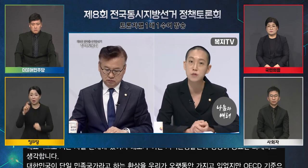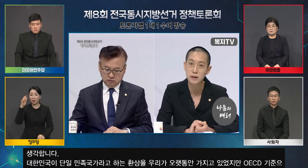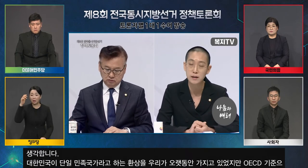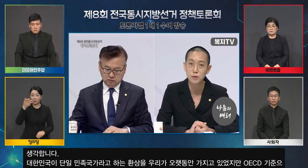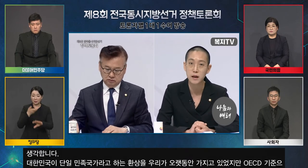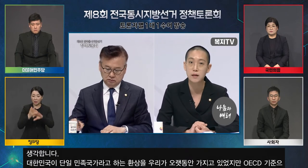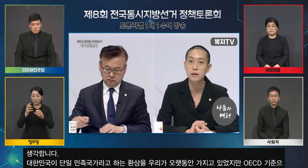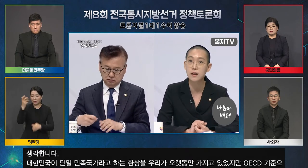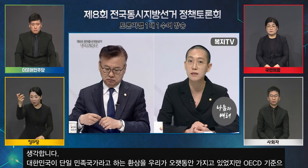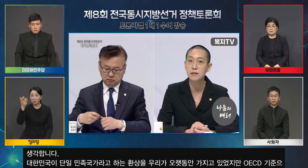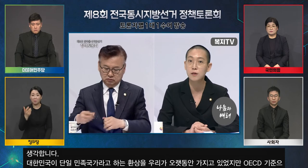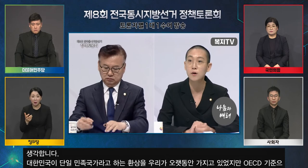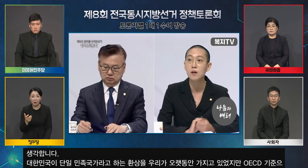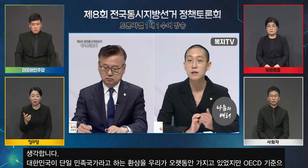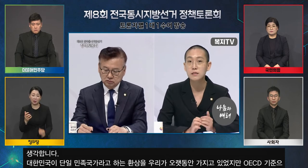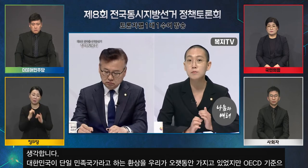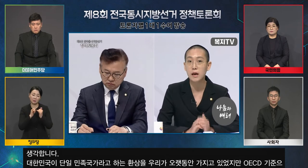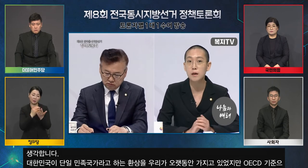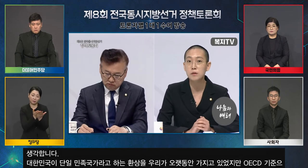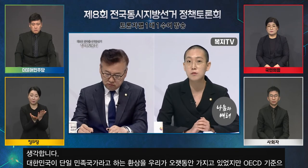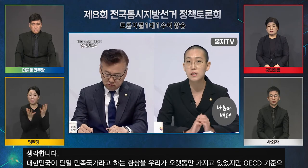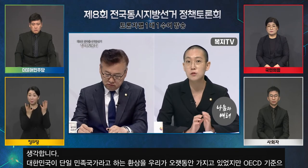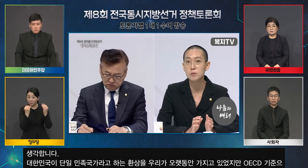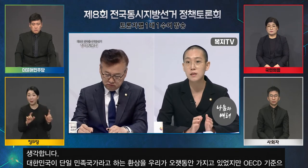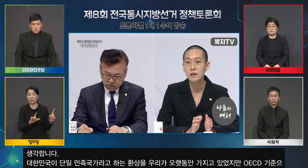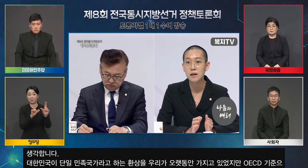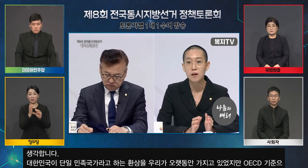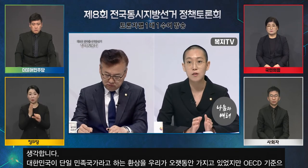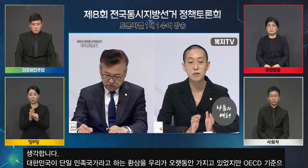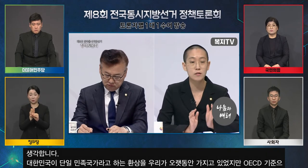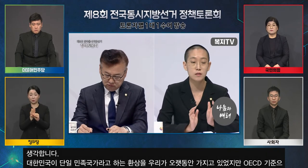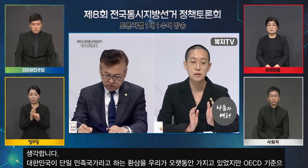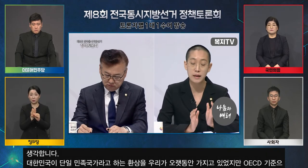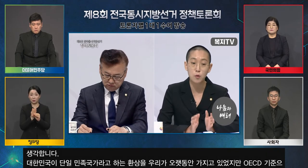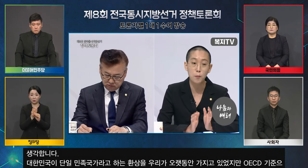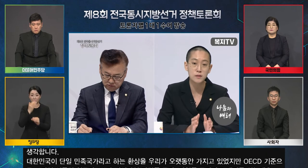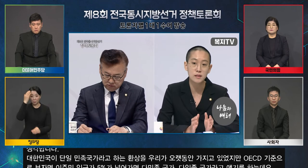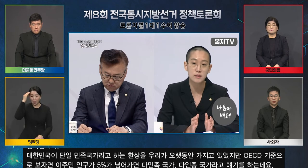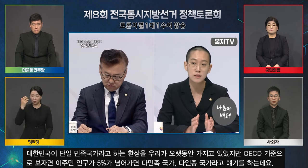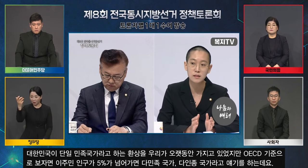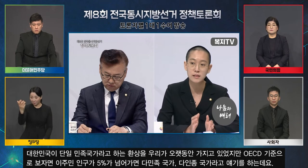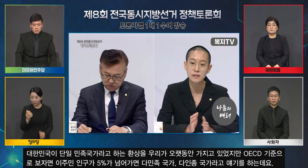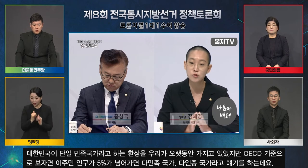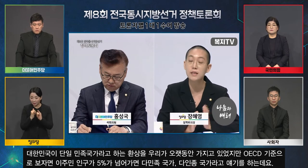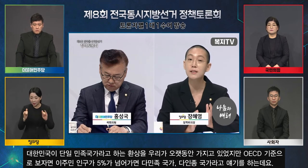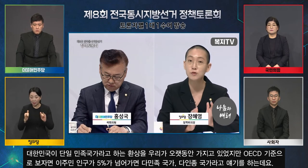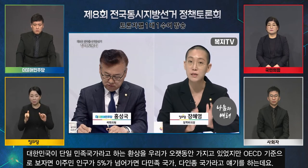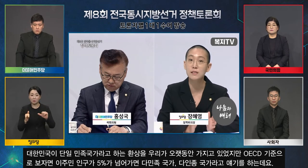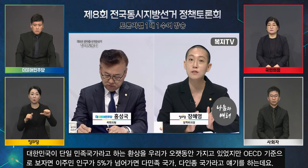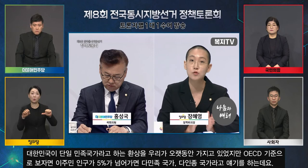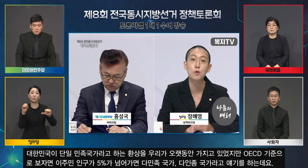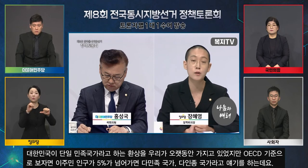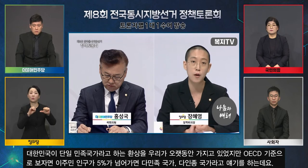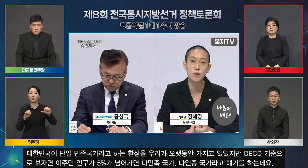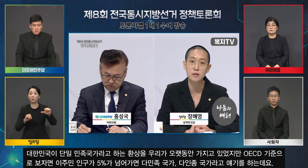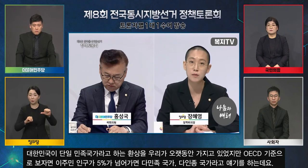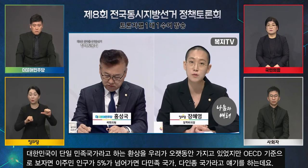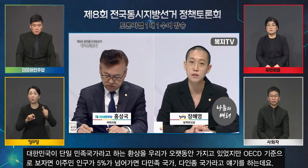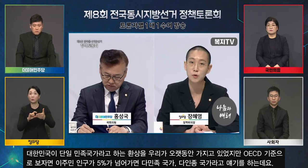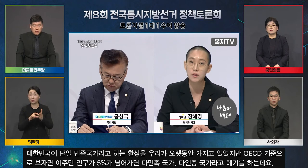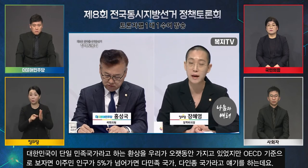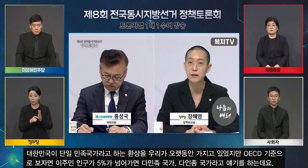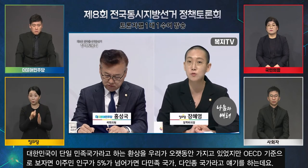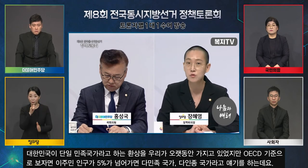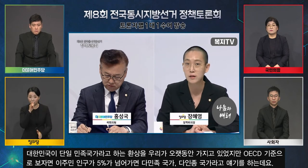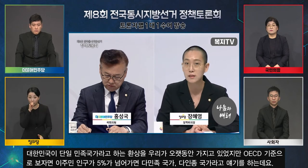다인종 국가라고 얘기를 하는데요. 지금 대한민국의 이주민이 대략 5%를 추산할 수 있는 규모가 되었기